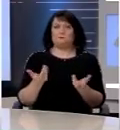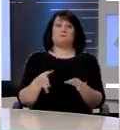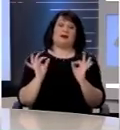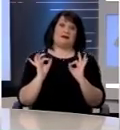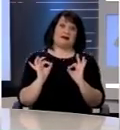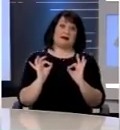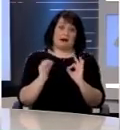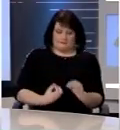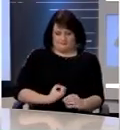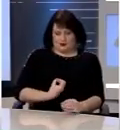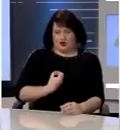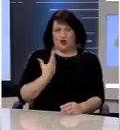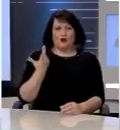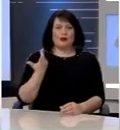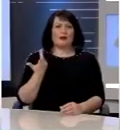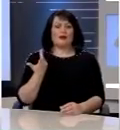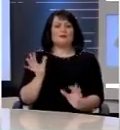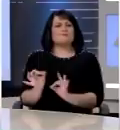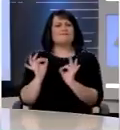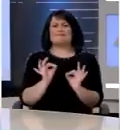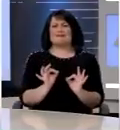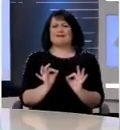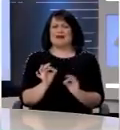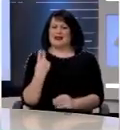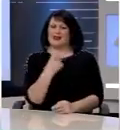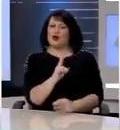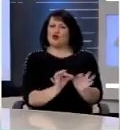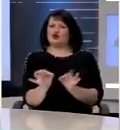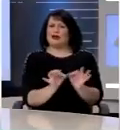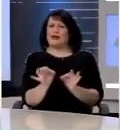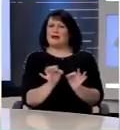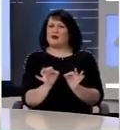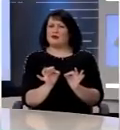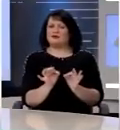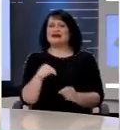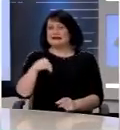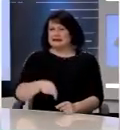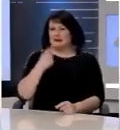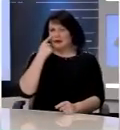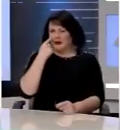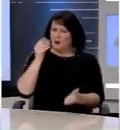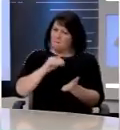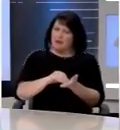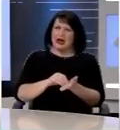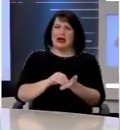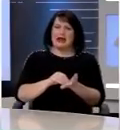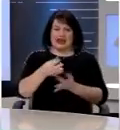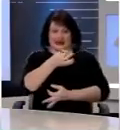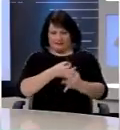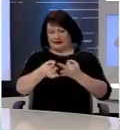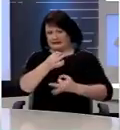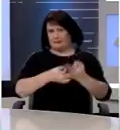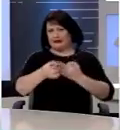Βεβαίως, έχω την αίσθηση ότι μπορεί να μην είναι και ακριβώς δικός σας ο σχεδιασμός, γιατί για άλλη μια φορά σήμερα εδώ τα επιχειρήματά